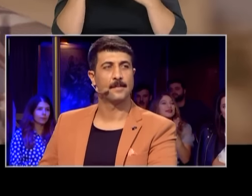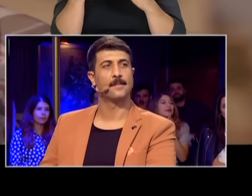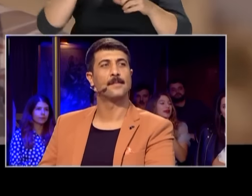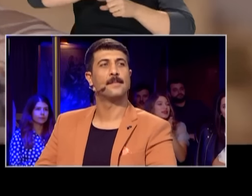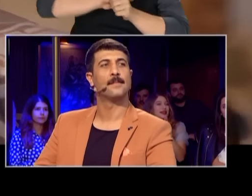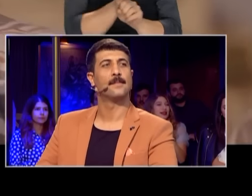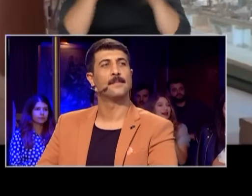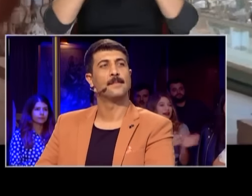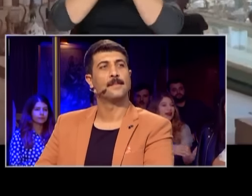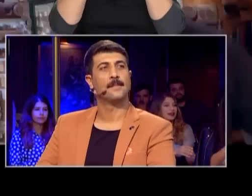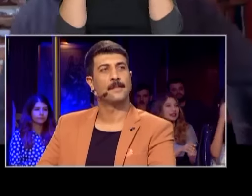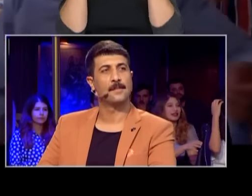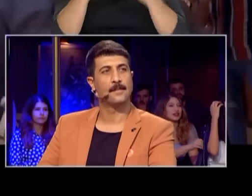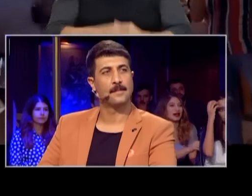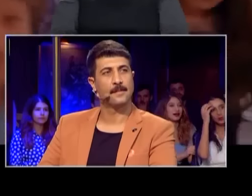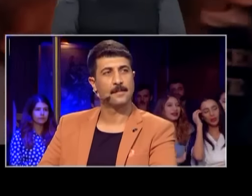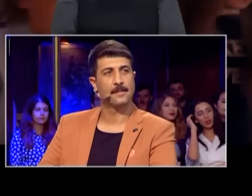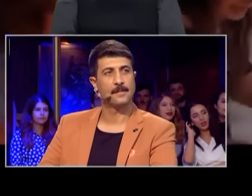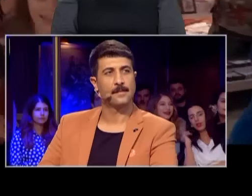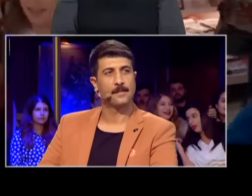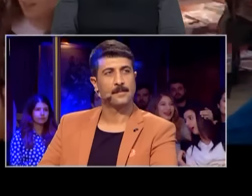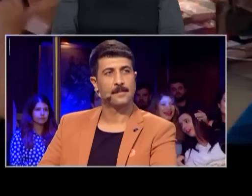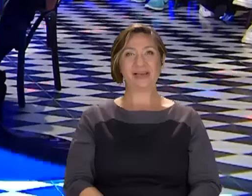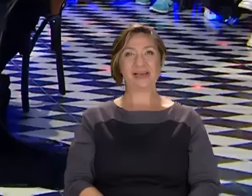Geceler zalim geceler.